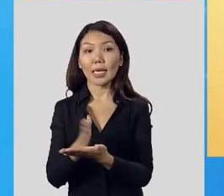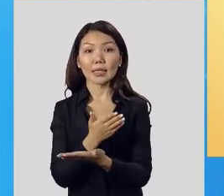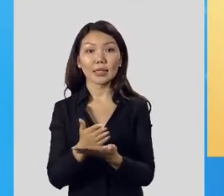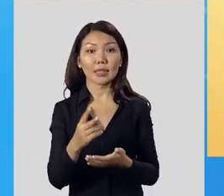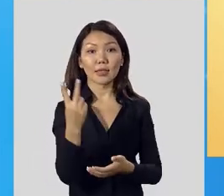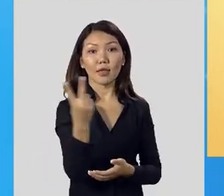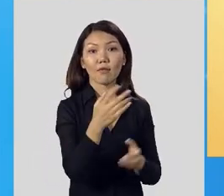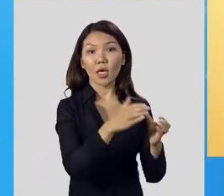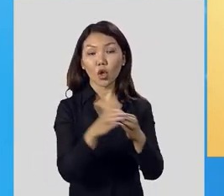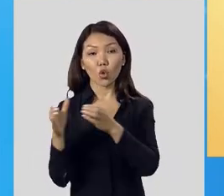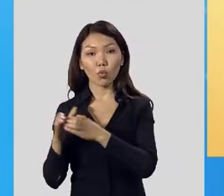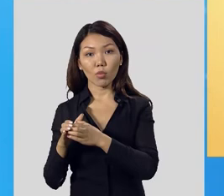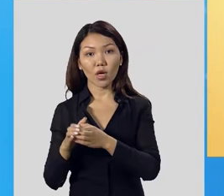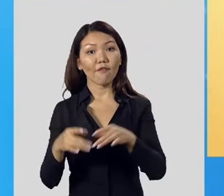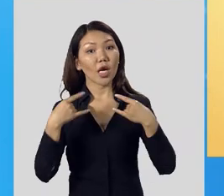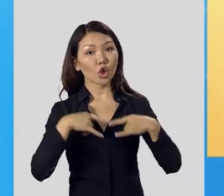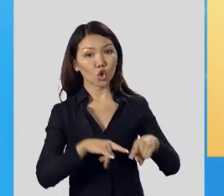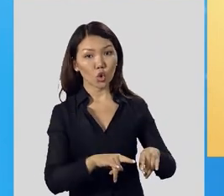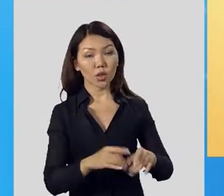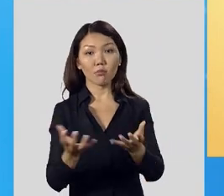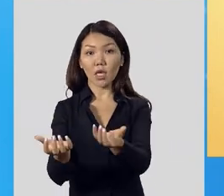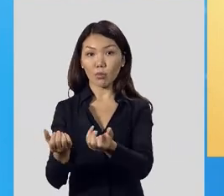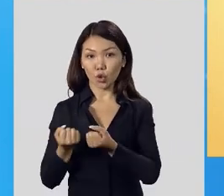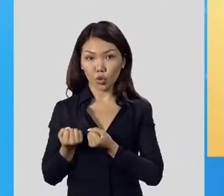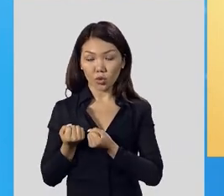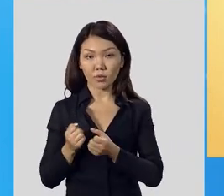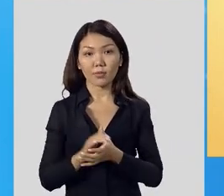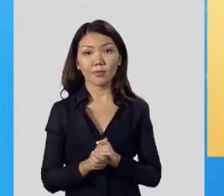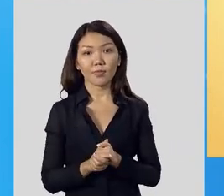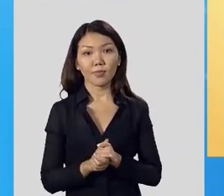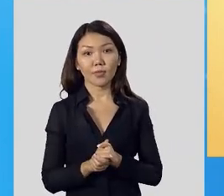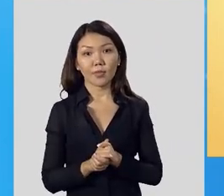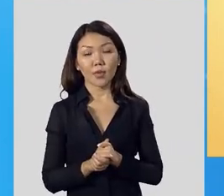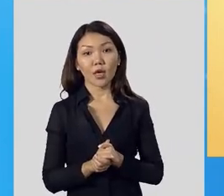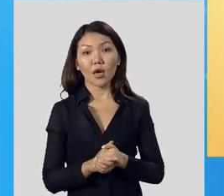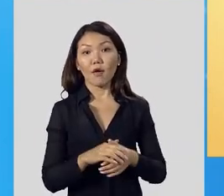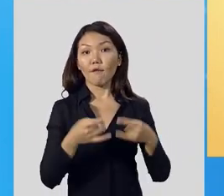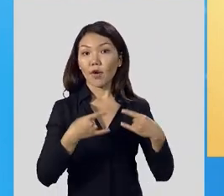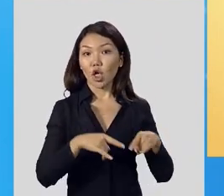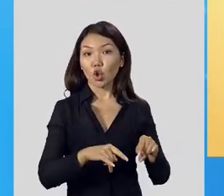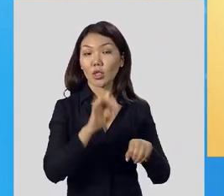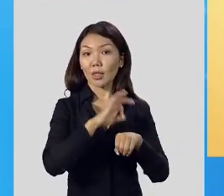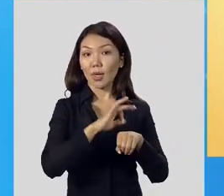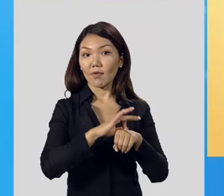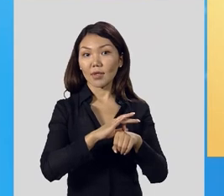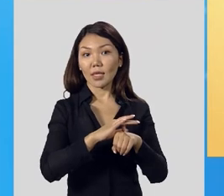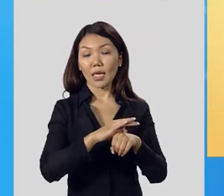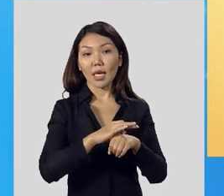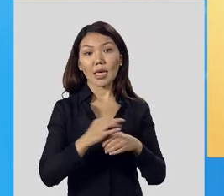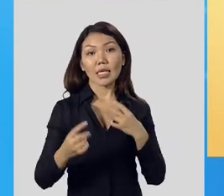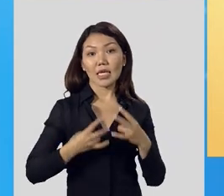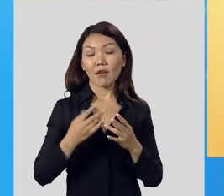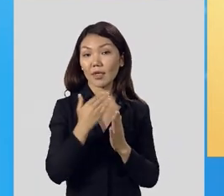группы – врожденные и приобретенные. Некоторые врожденные заболевания нервной